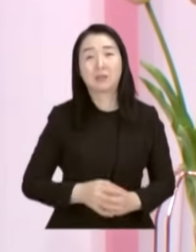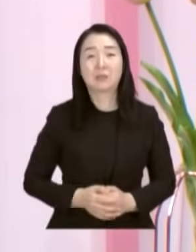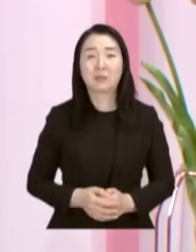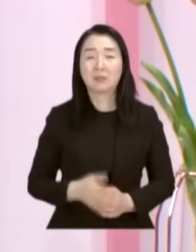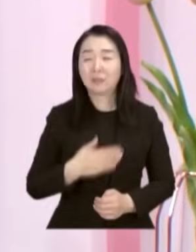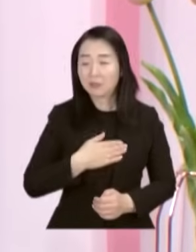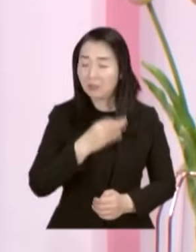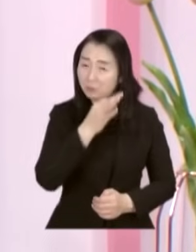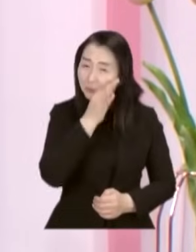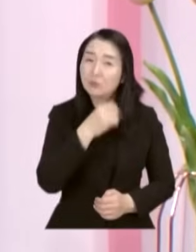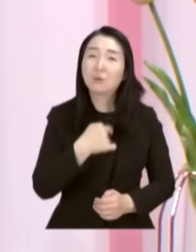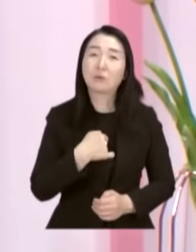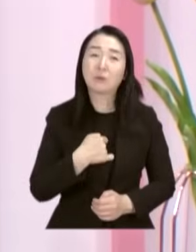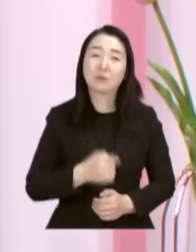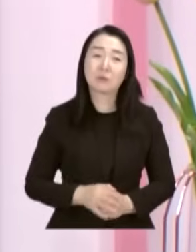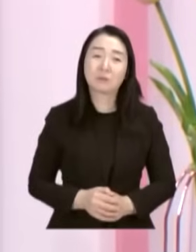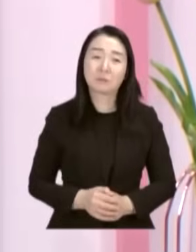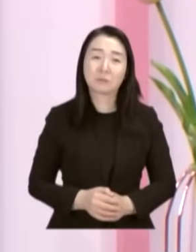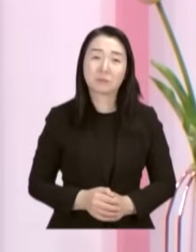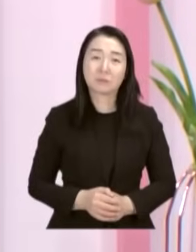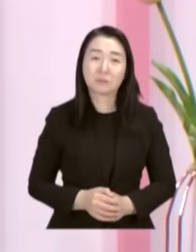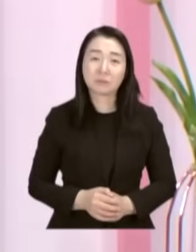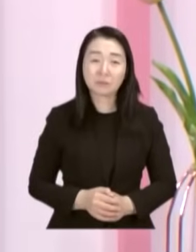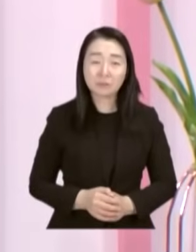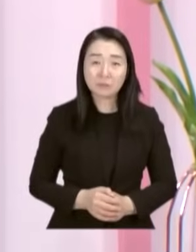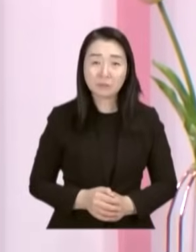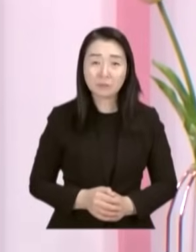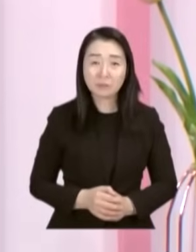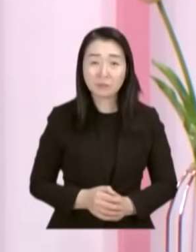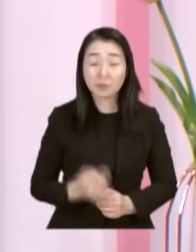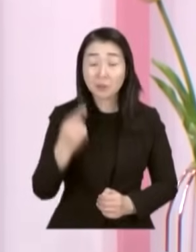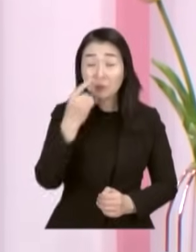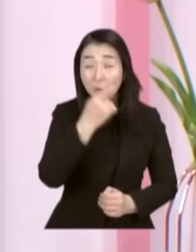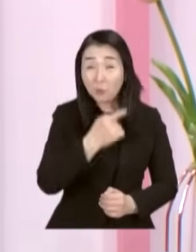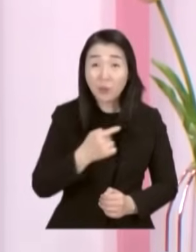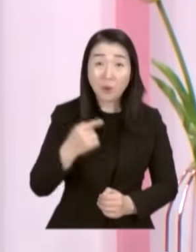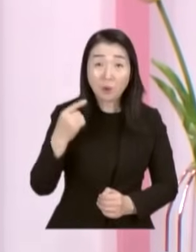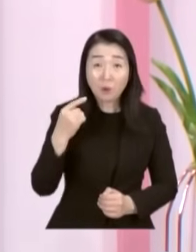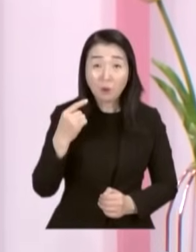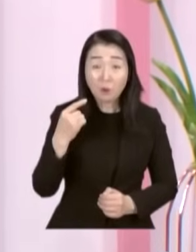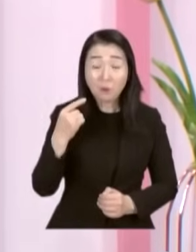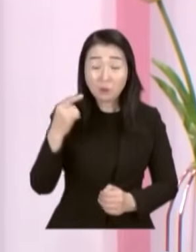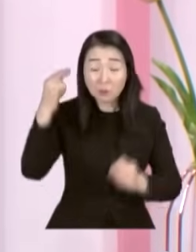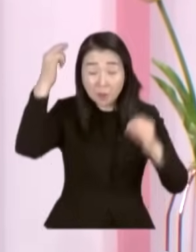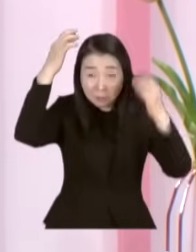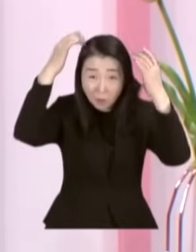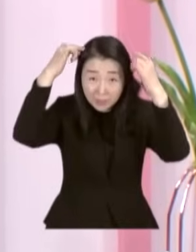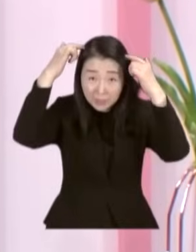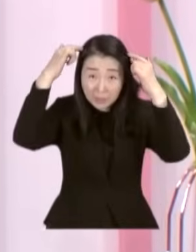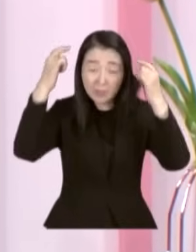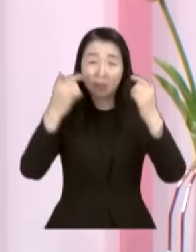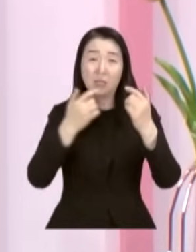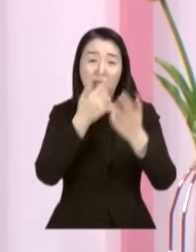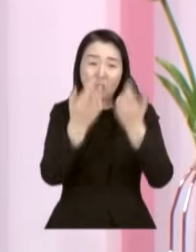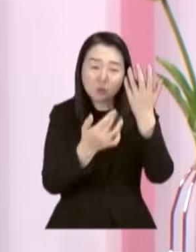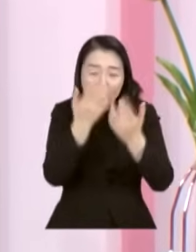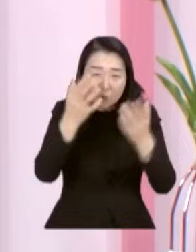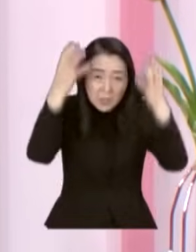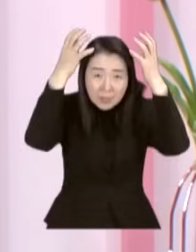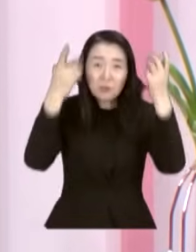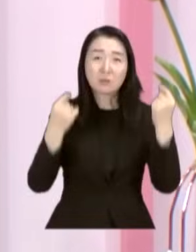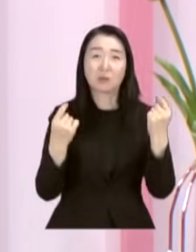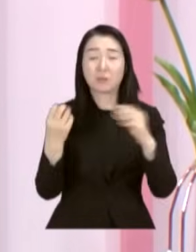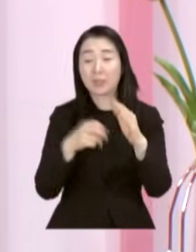그게 그렇게 부끄러워가지고 마치 얼굴에 숯불인 것처럼 머리에 부끄러운 마음을 가지고 다시